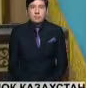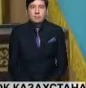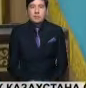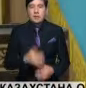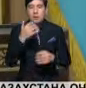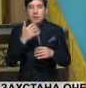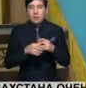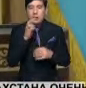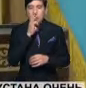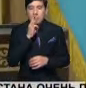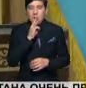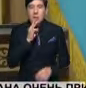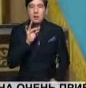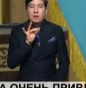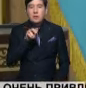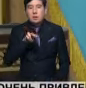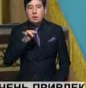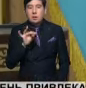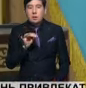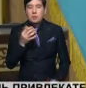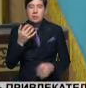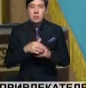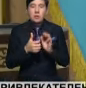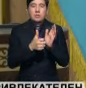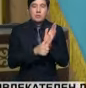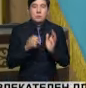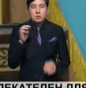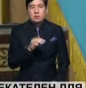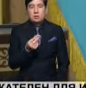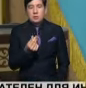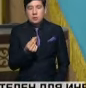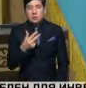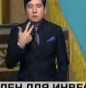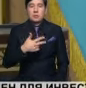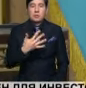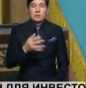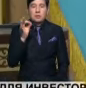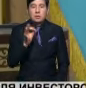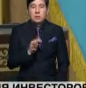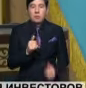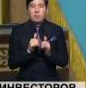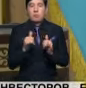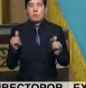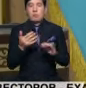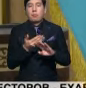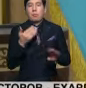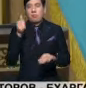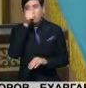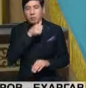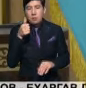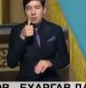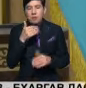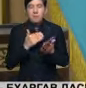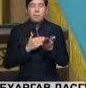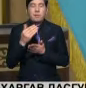Среднемесячная заработная плата IT-специалистов составила почти 600 тысяч тенге, что на 35% больше, чем в предыдущем году. Это отражает высокий